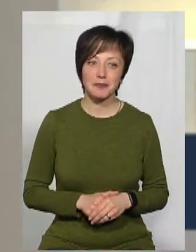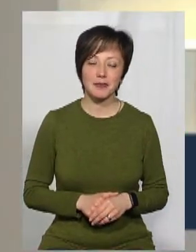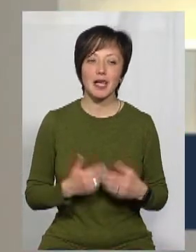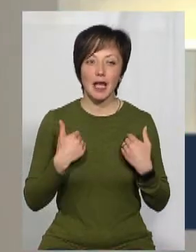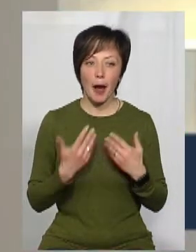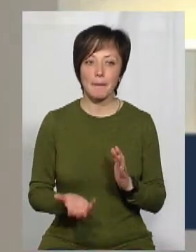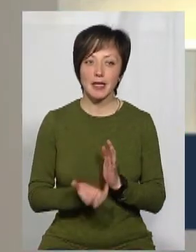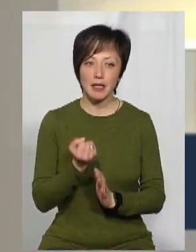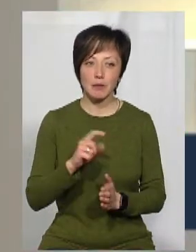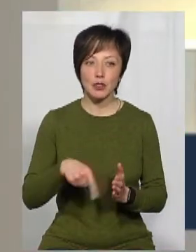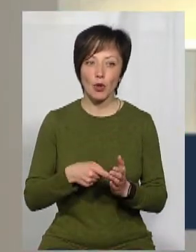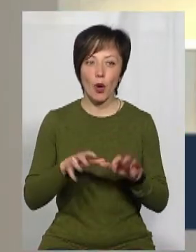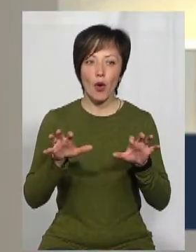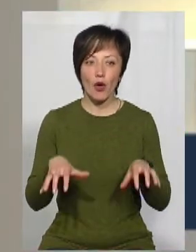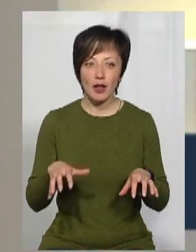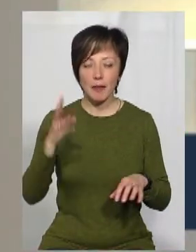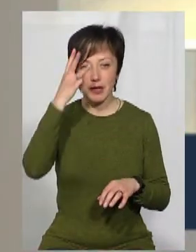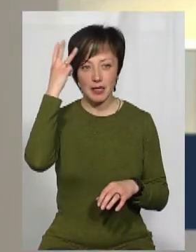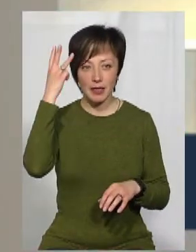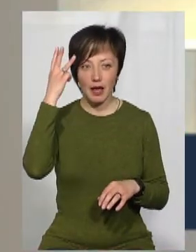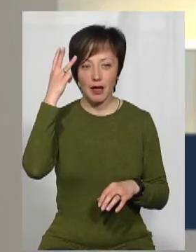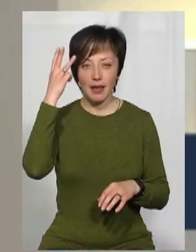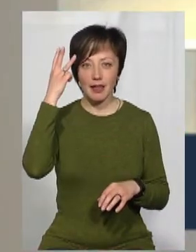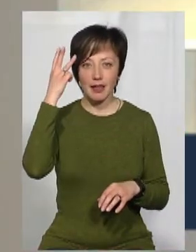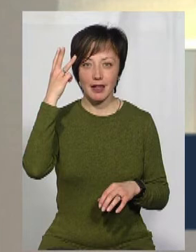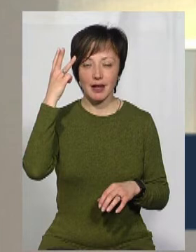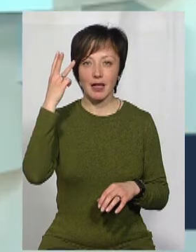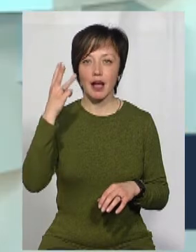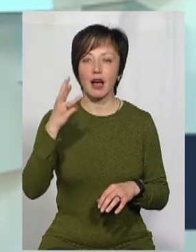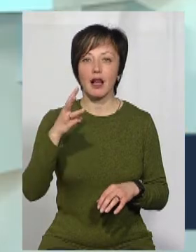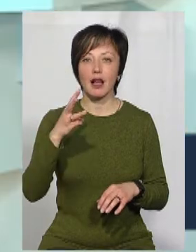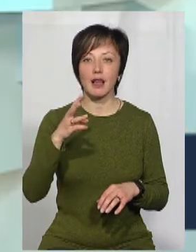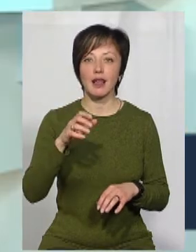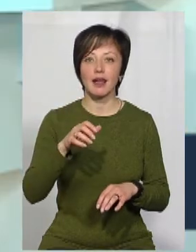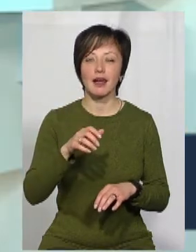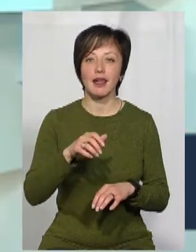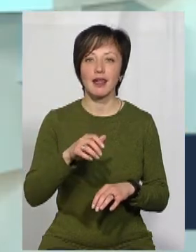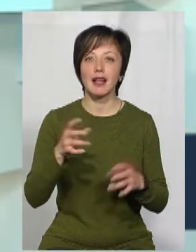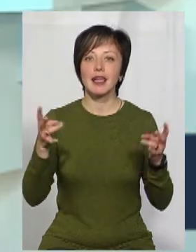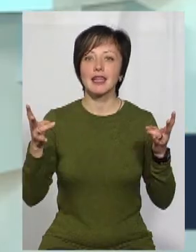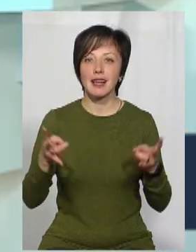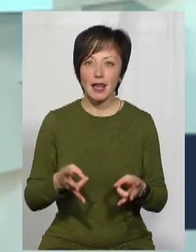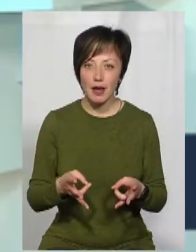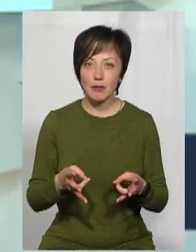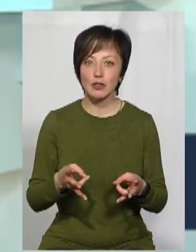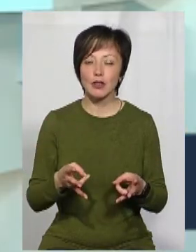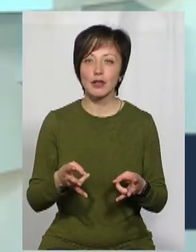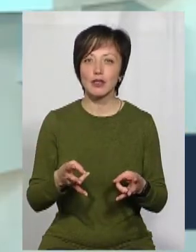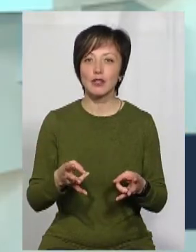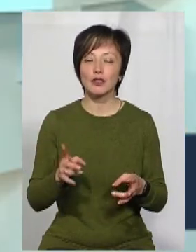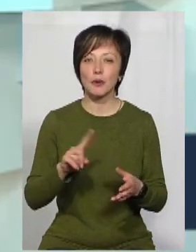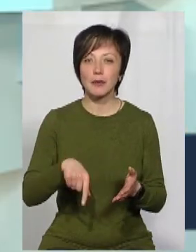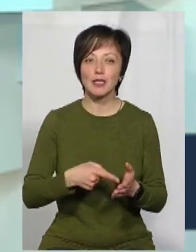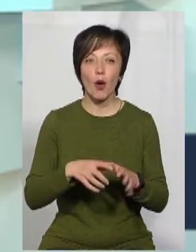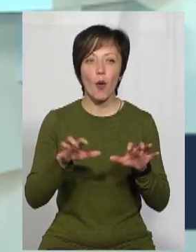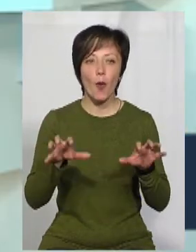підтримую міського голову нашого Сімчищина Хмельницької області. Губернатор. Він правильно сказав, що треба, щоб губернатори і